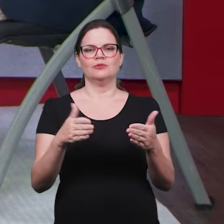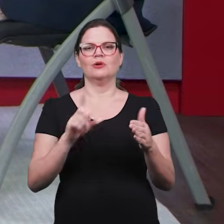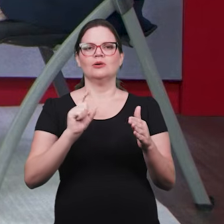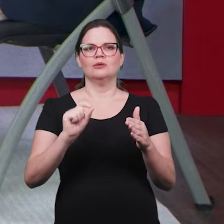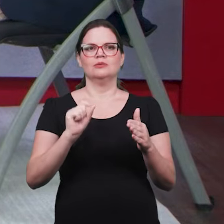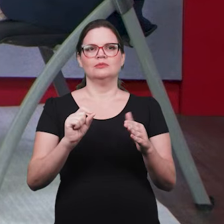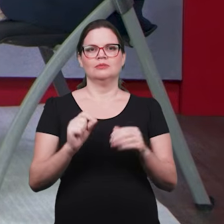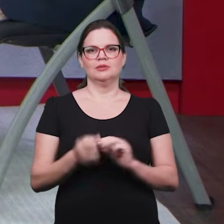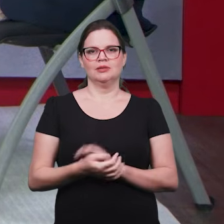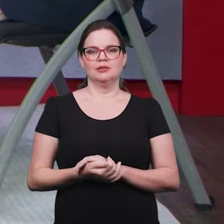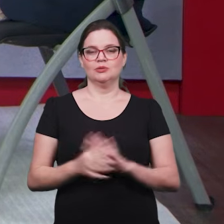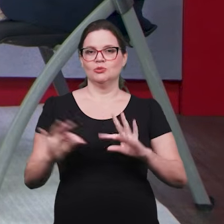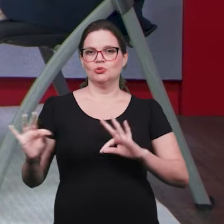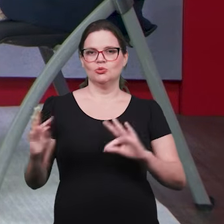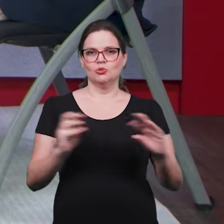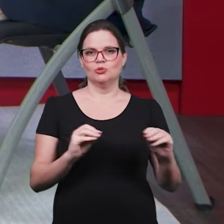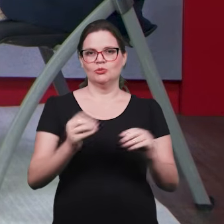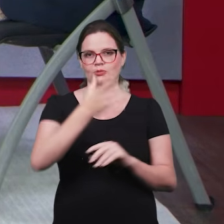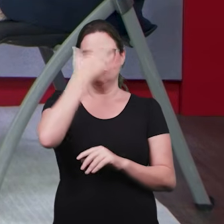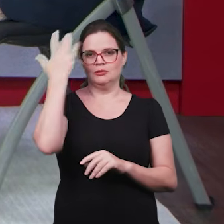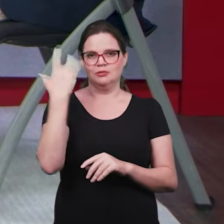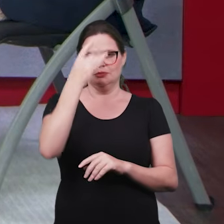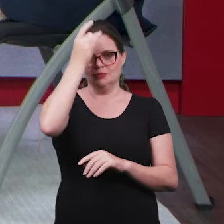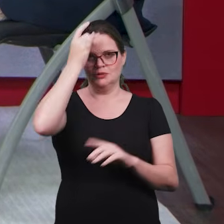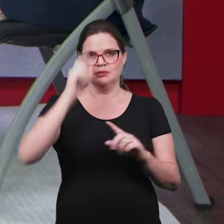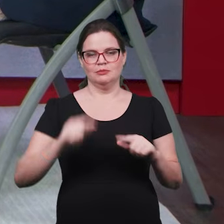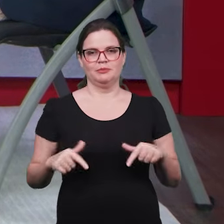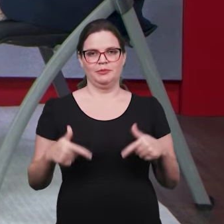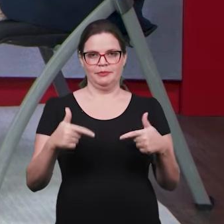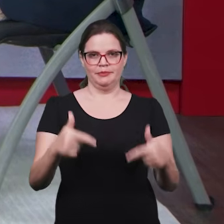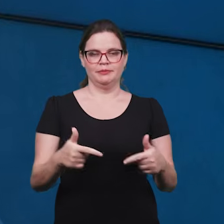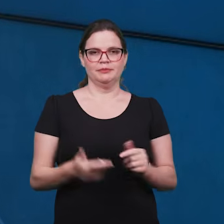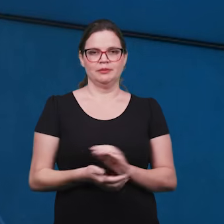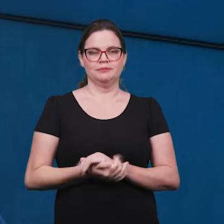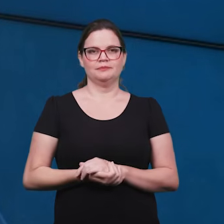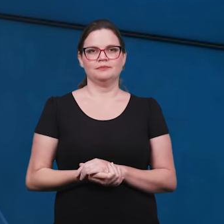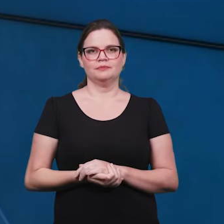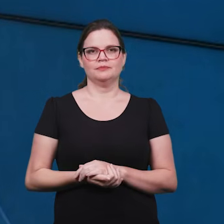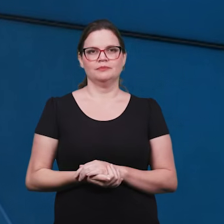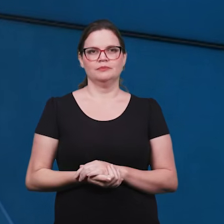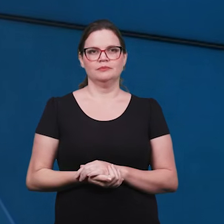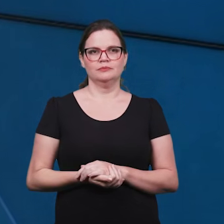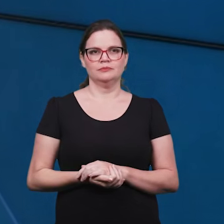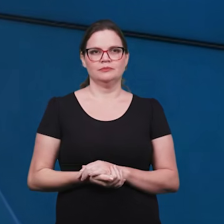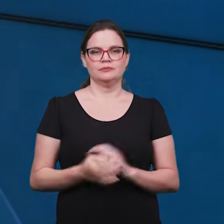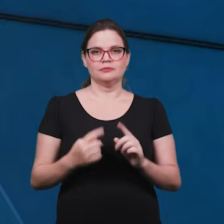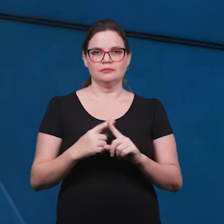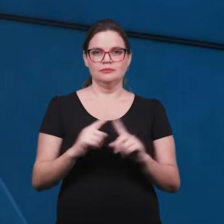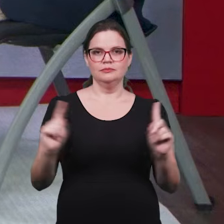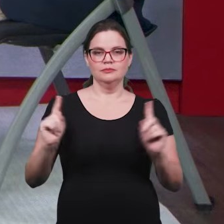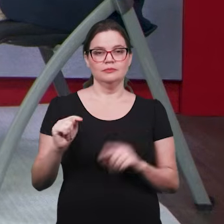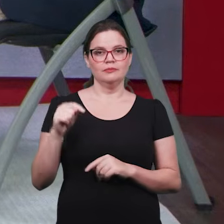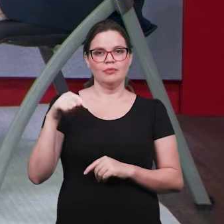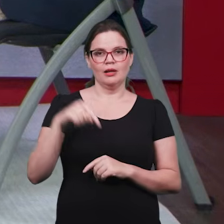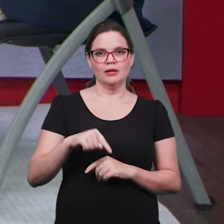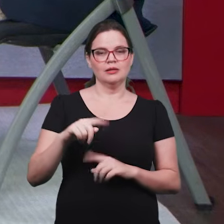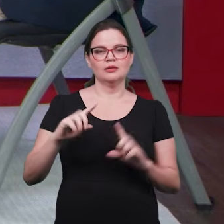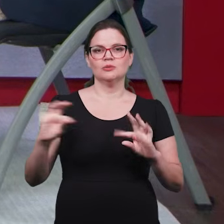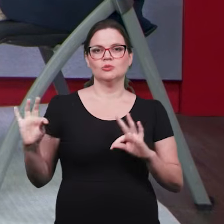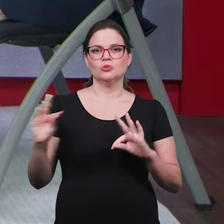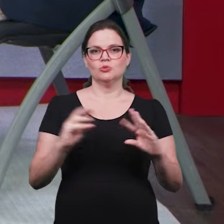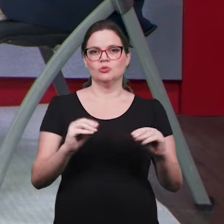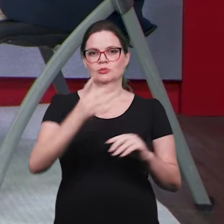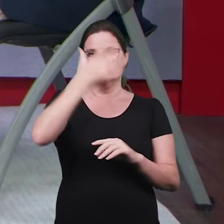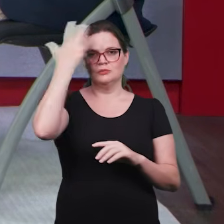ênfase na obra do Espírito Santo, naquilo que o Espírito Santo faz. но здесь она основная. Mas